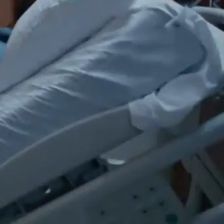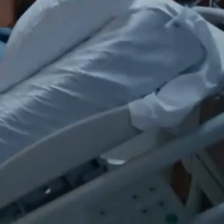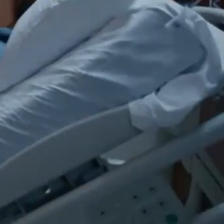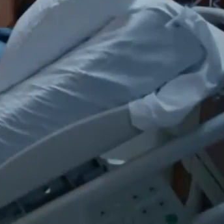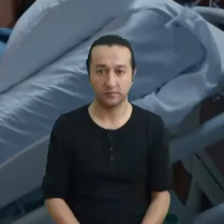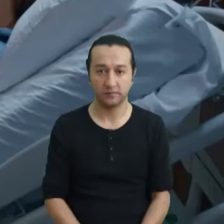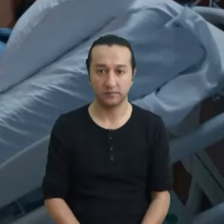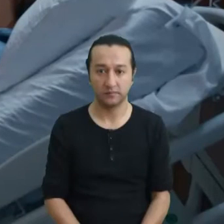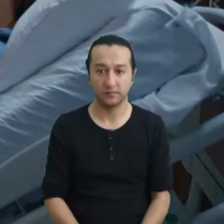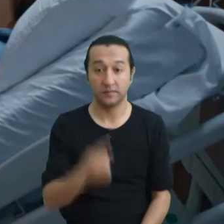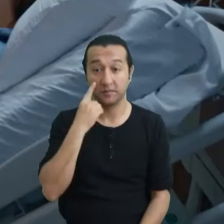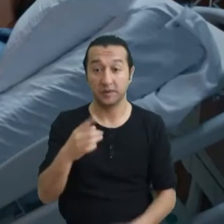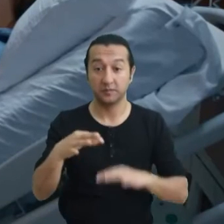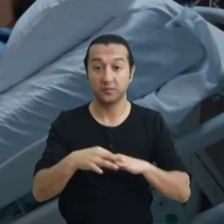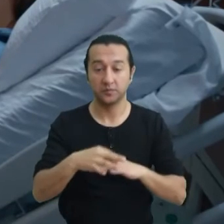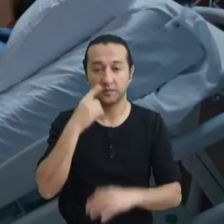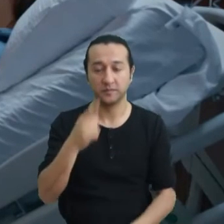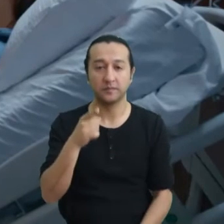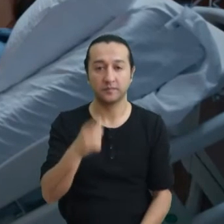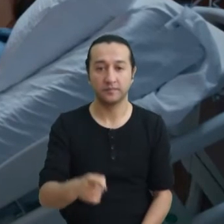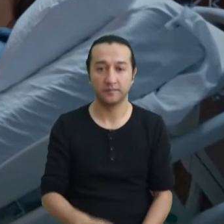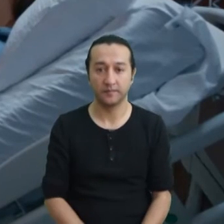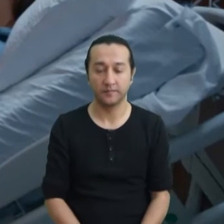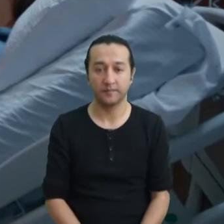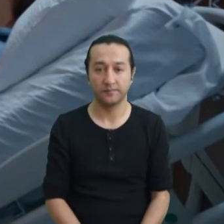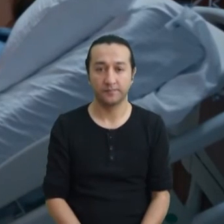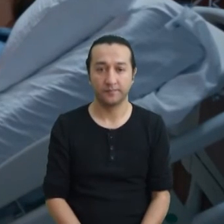Hemşire. Bakayım yüzüğüne. Bak.